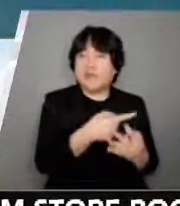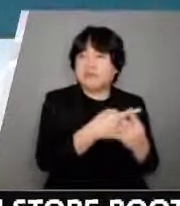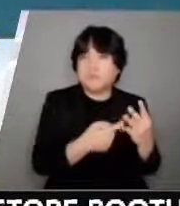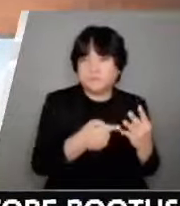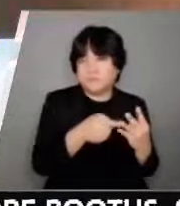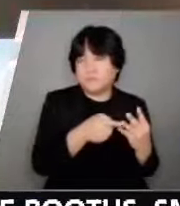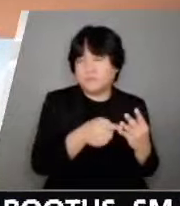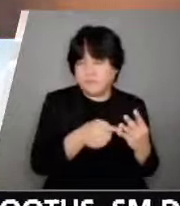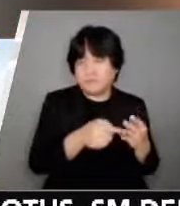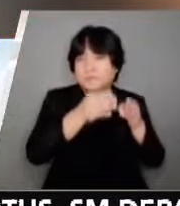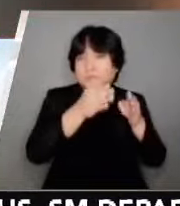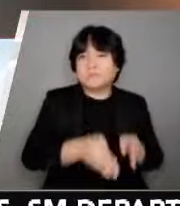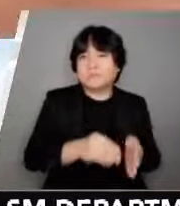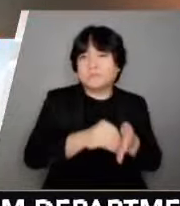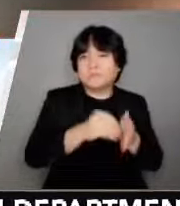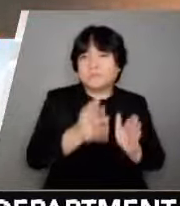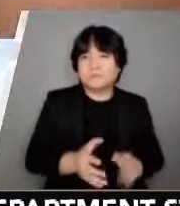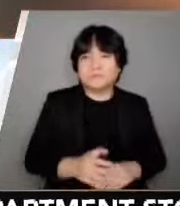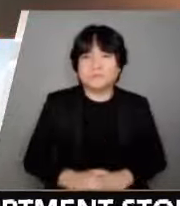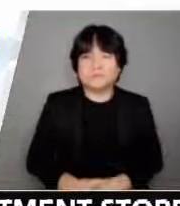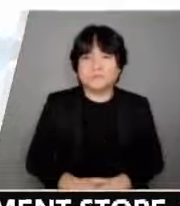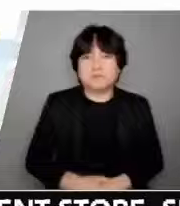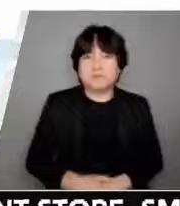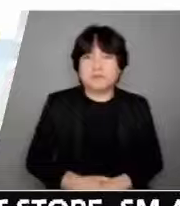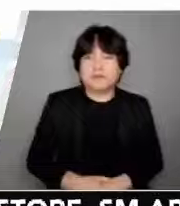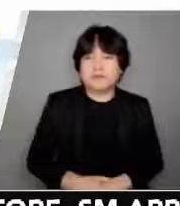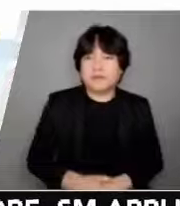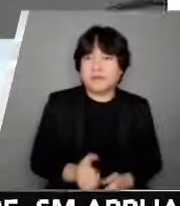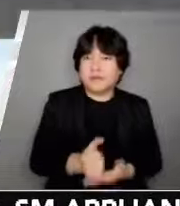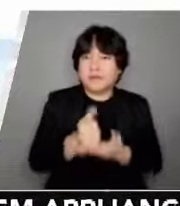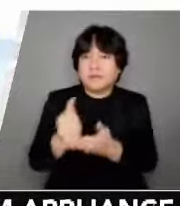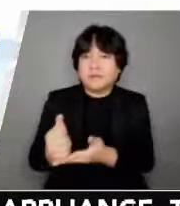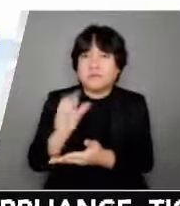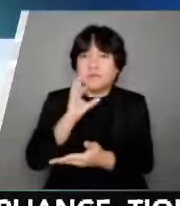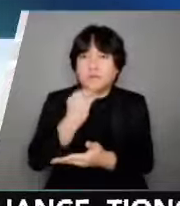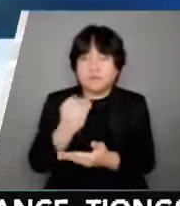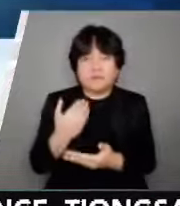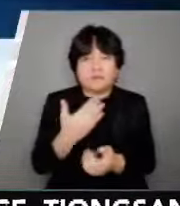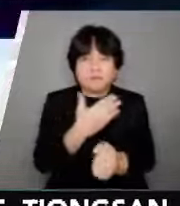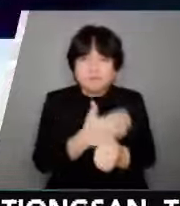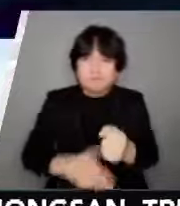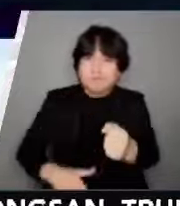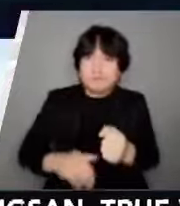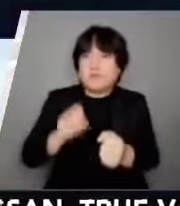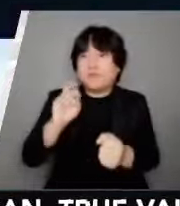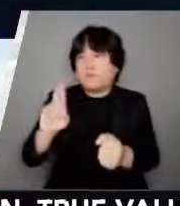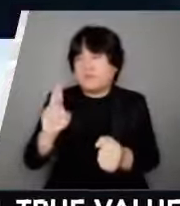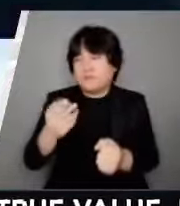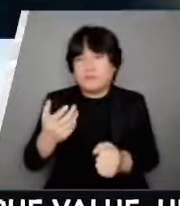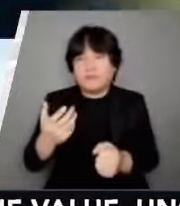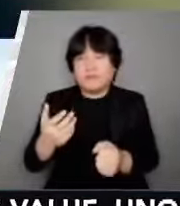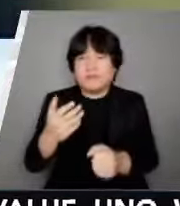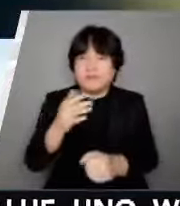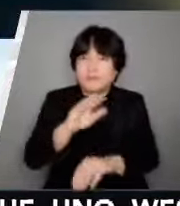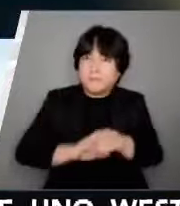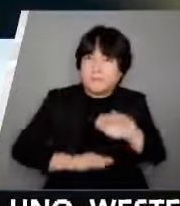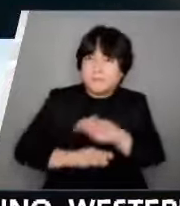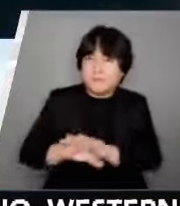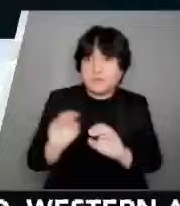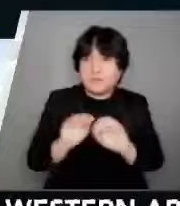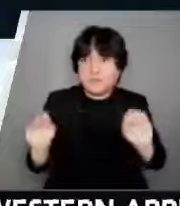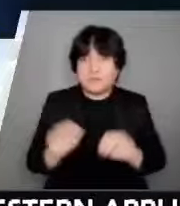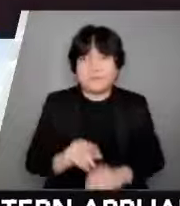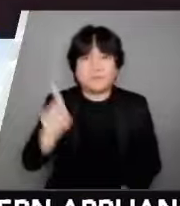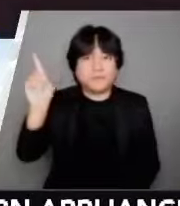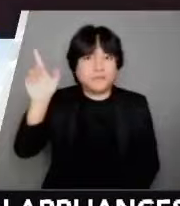Ana. Alay nila yan para sa mga transradial amputees o putol ang bahagi ng braso. Gaya na lang ni Tatay Romeo from